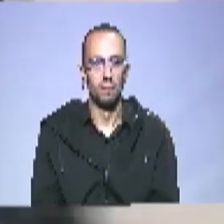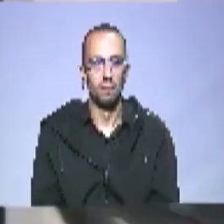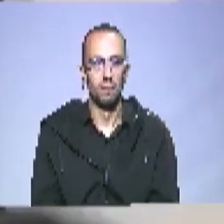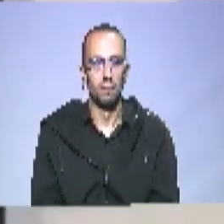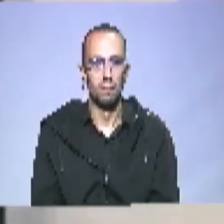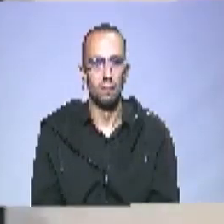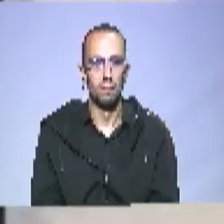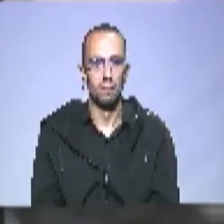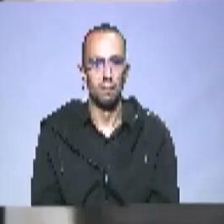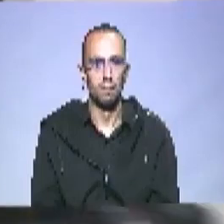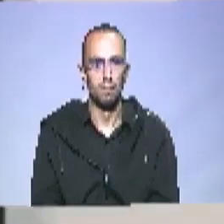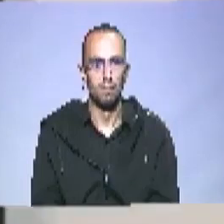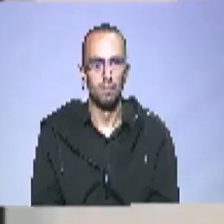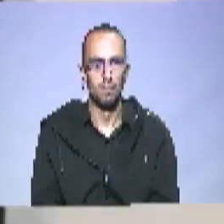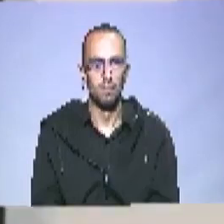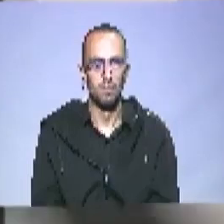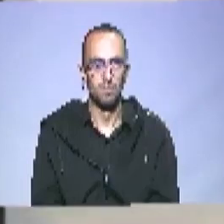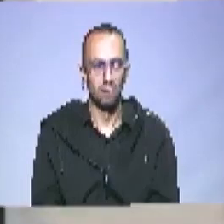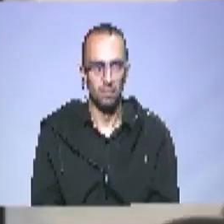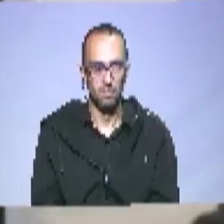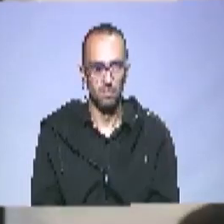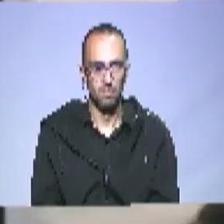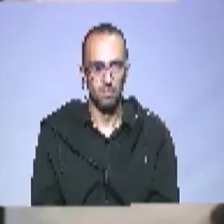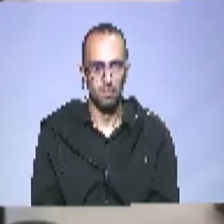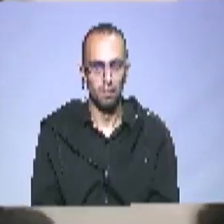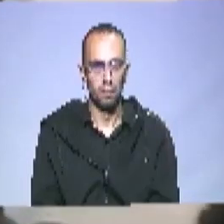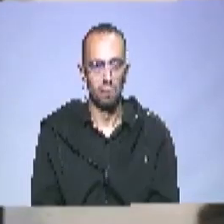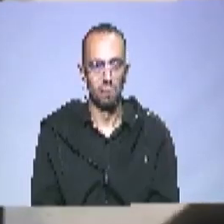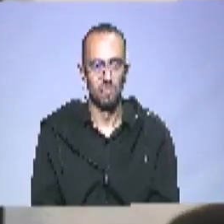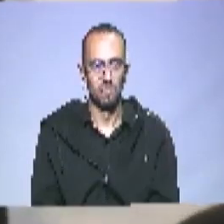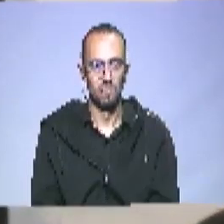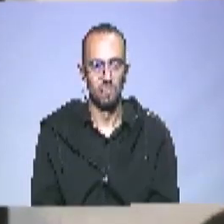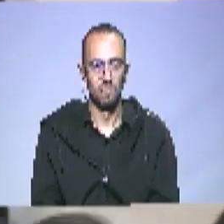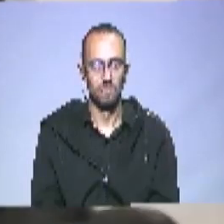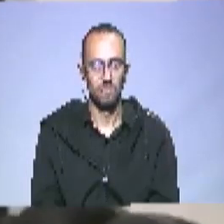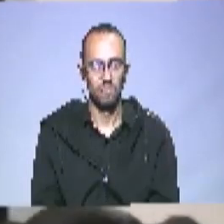جميل. نبتدي بقى ندهن كده الطبقات بتاعتنا دي.